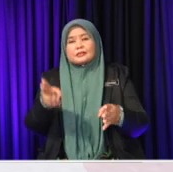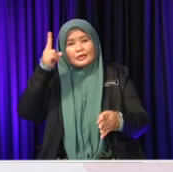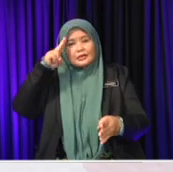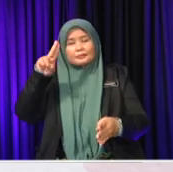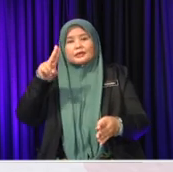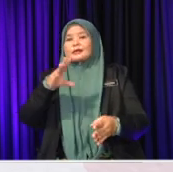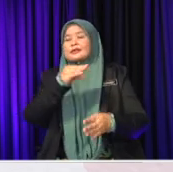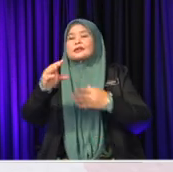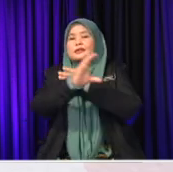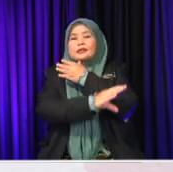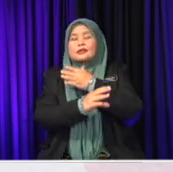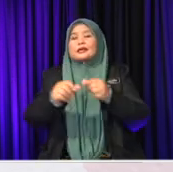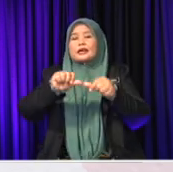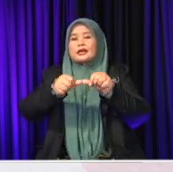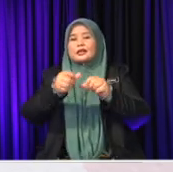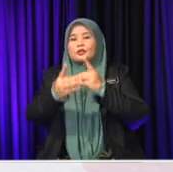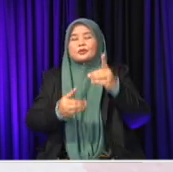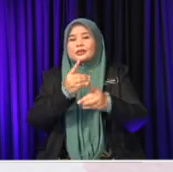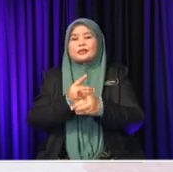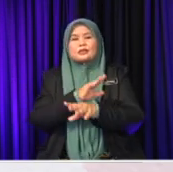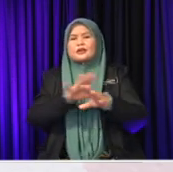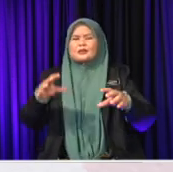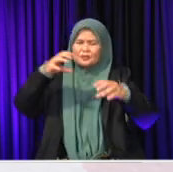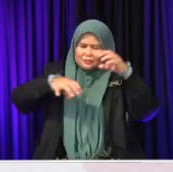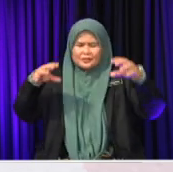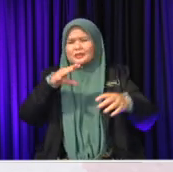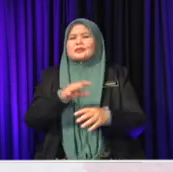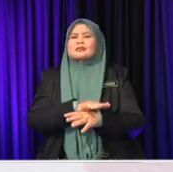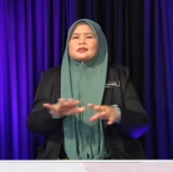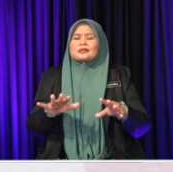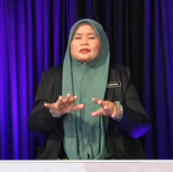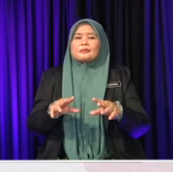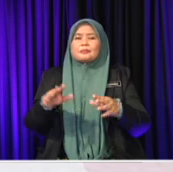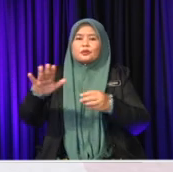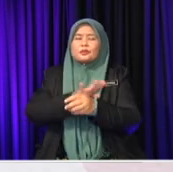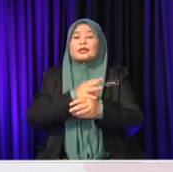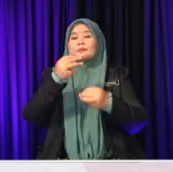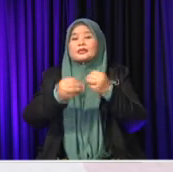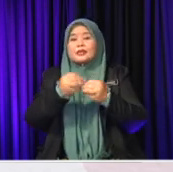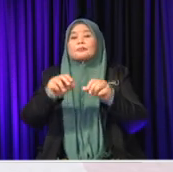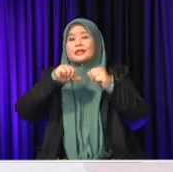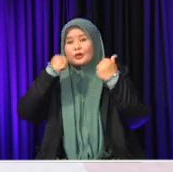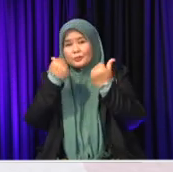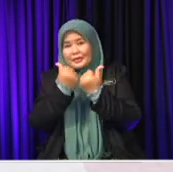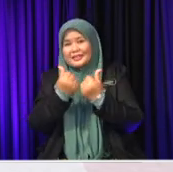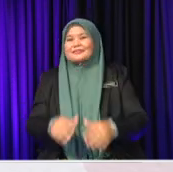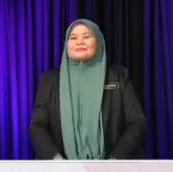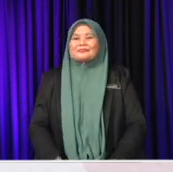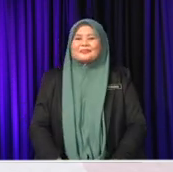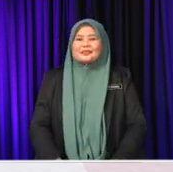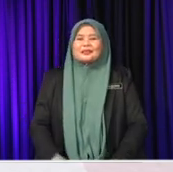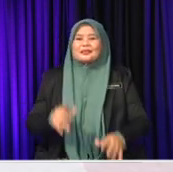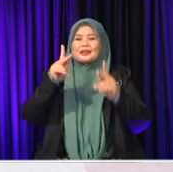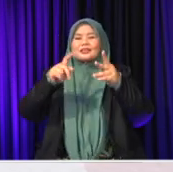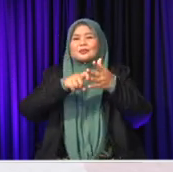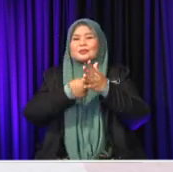dan negara agar dunia ini tidak kucakarsai dan tidak tidak penuh dengan masalah perkawinan Iya kata